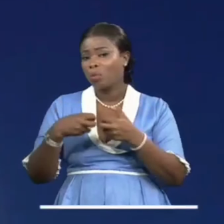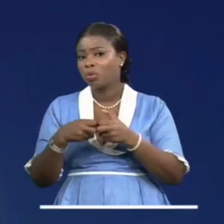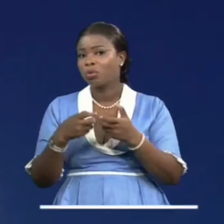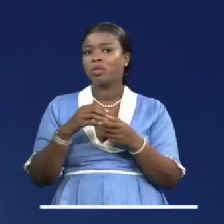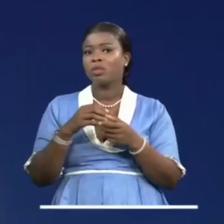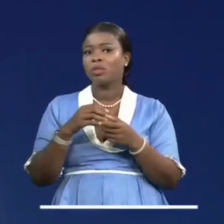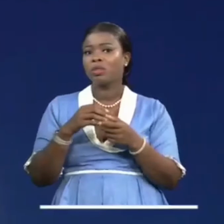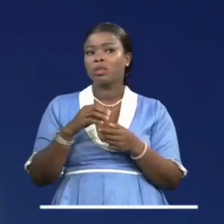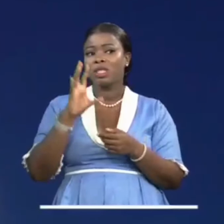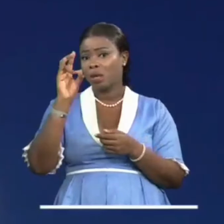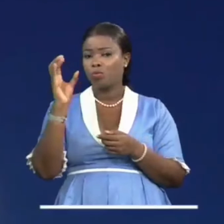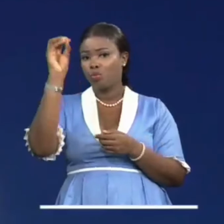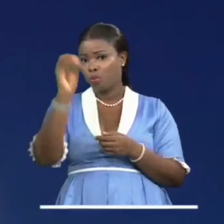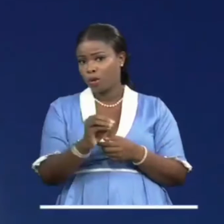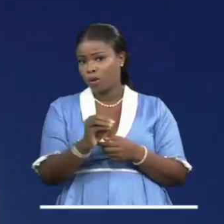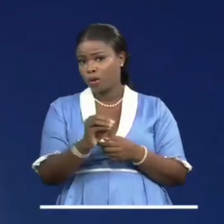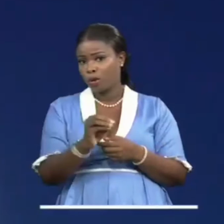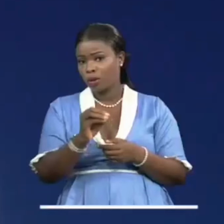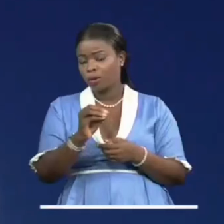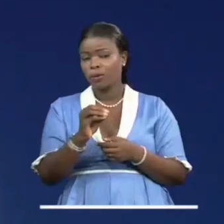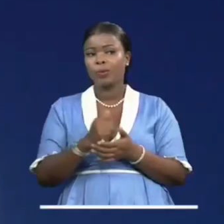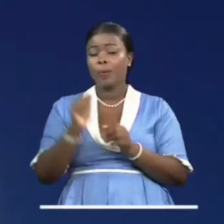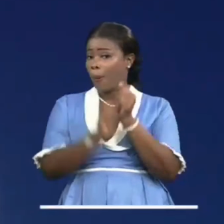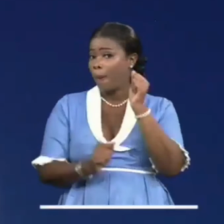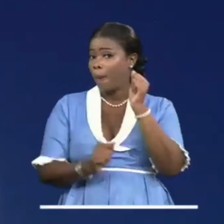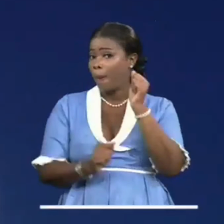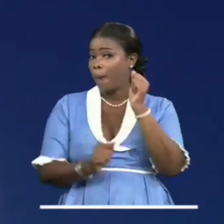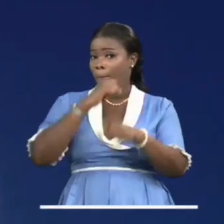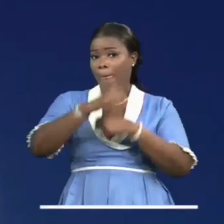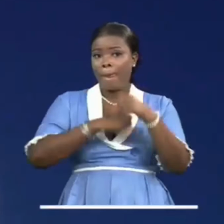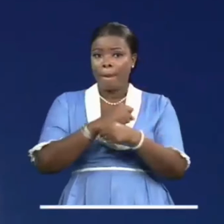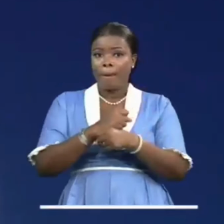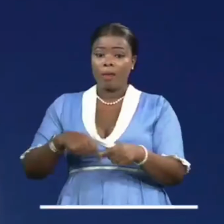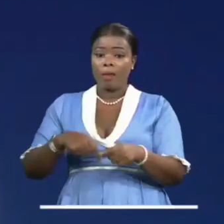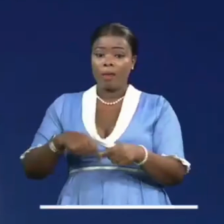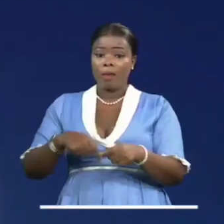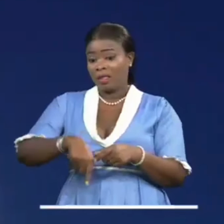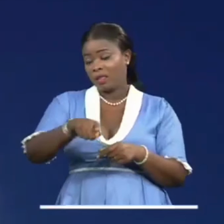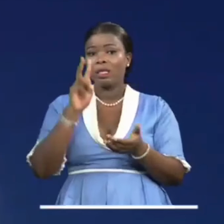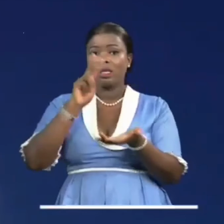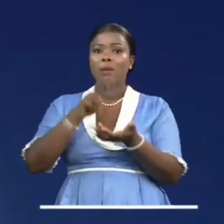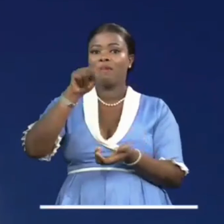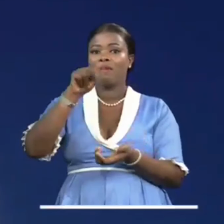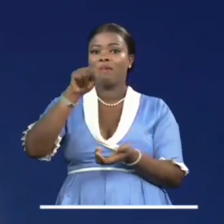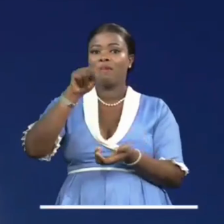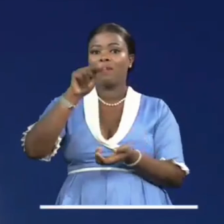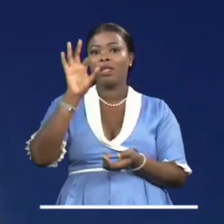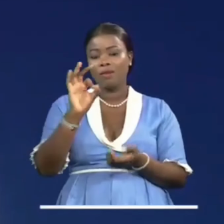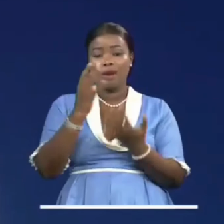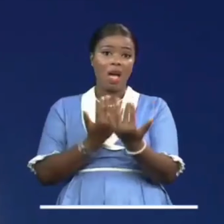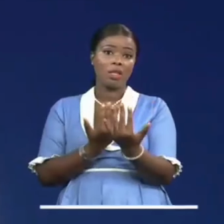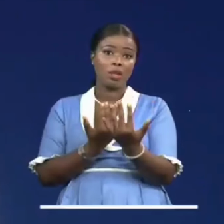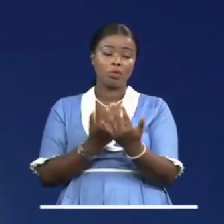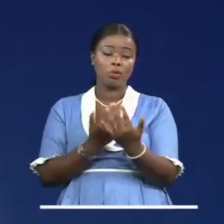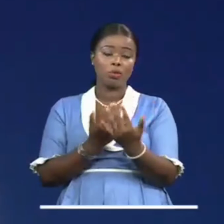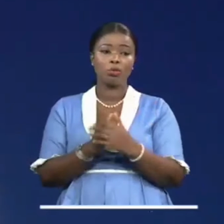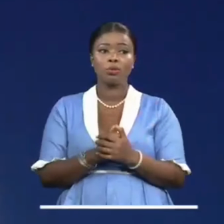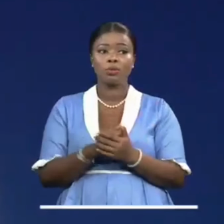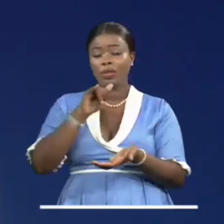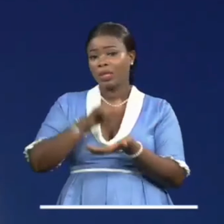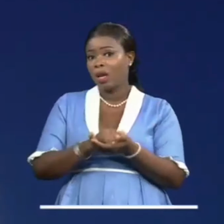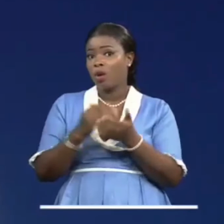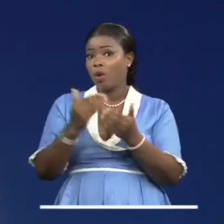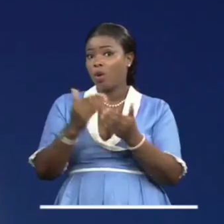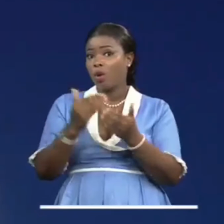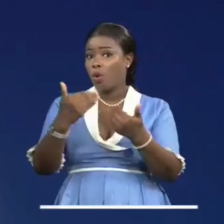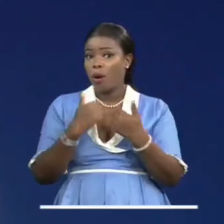7 % en moyenne chaque année d'ici 2029 c'est ce qui est attendu et ça on l'aura pas uniquement